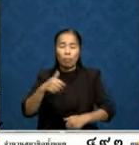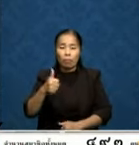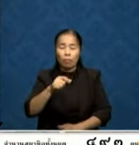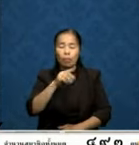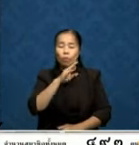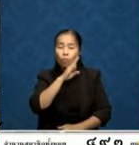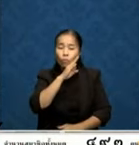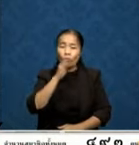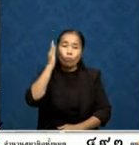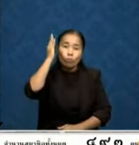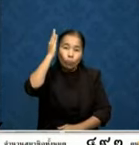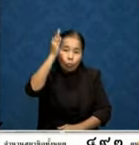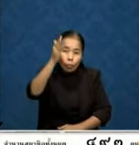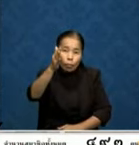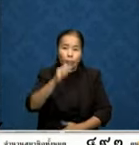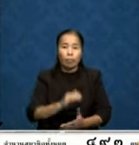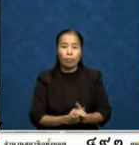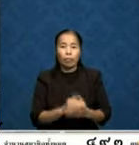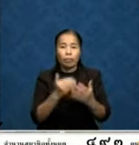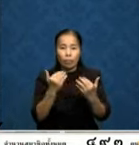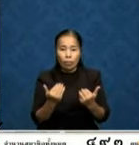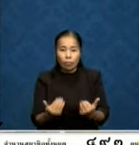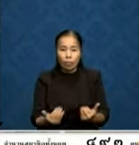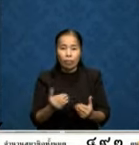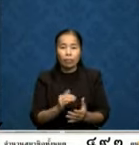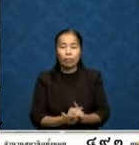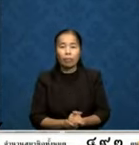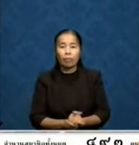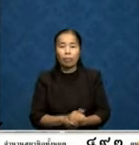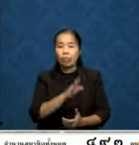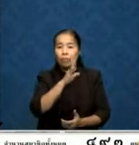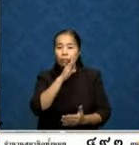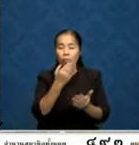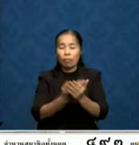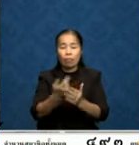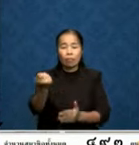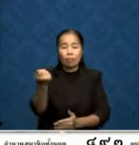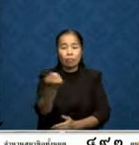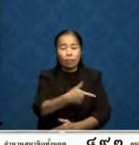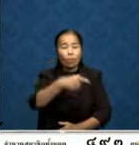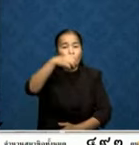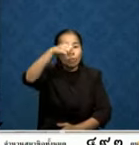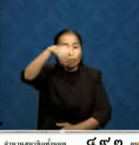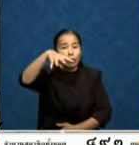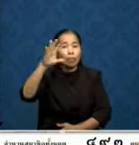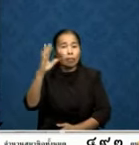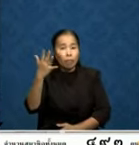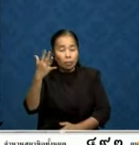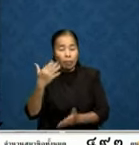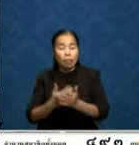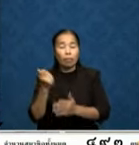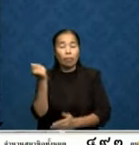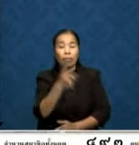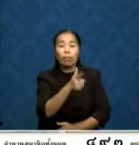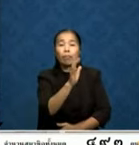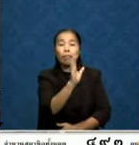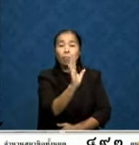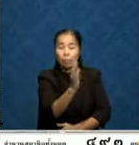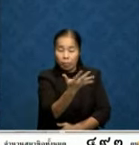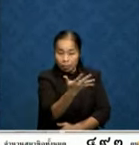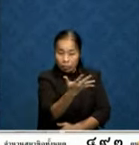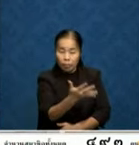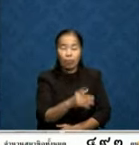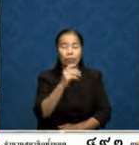ไปนี้ท่านไม่จ่ายค่าไฟพลังงานที่ท่านมาเป็น